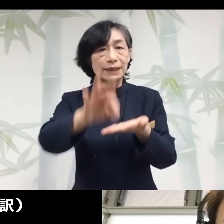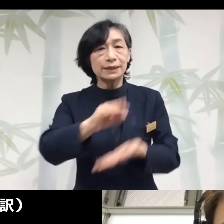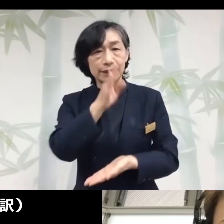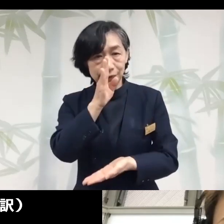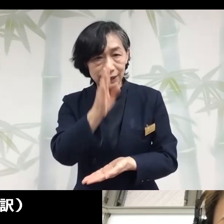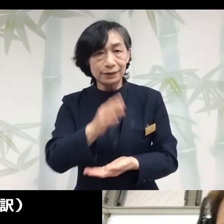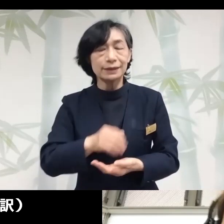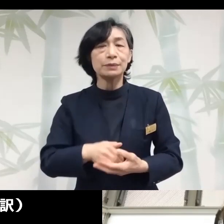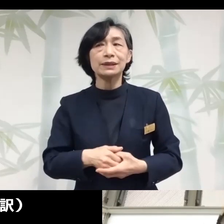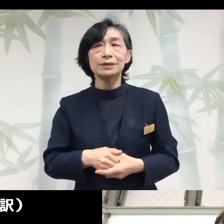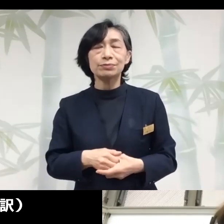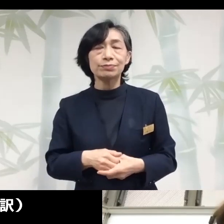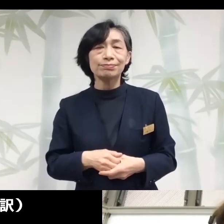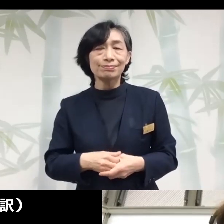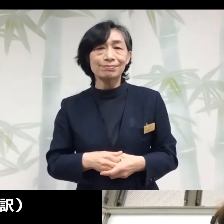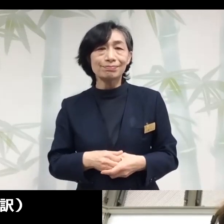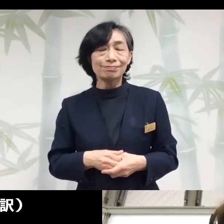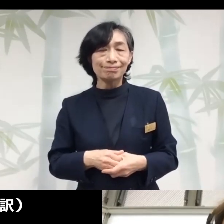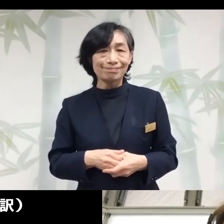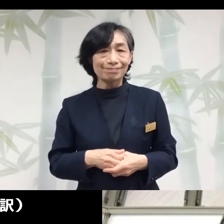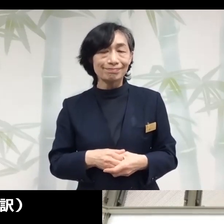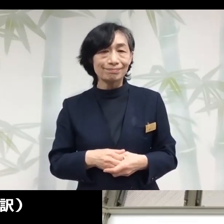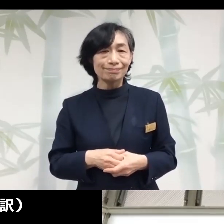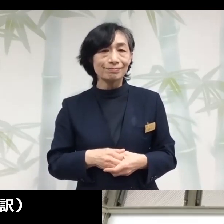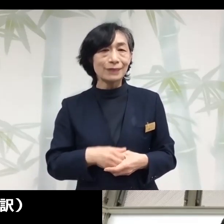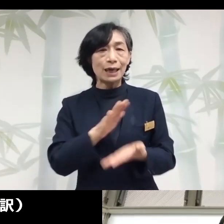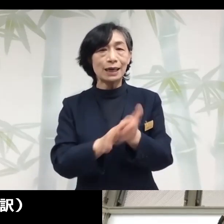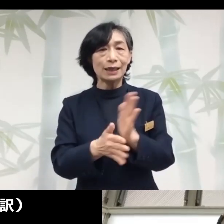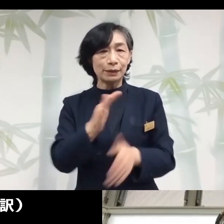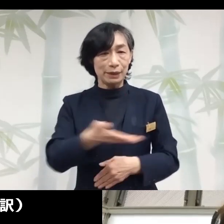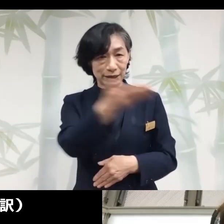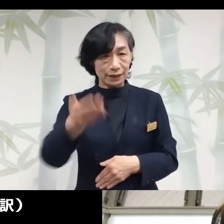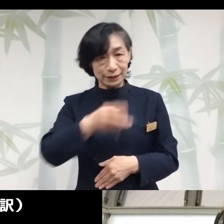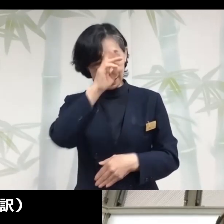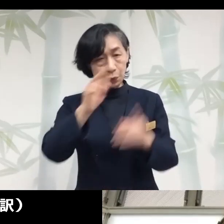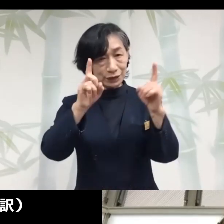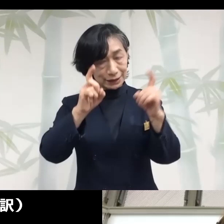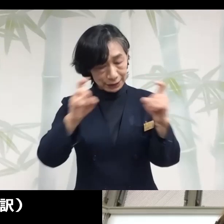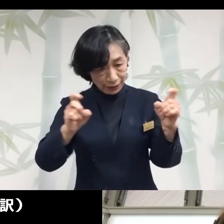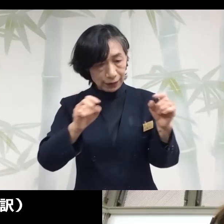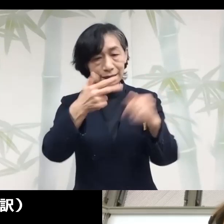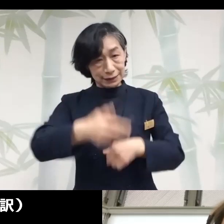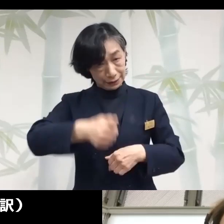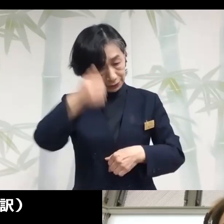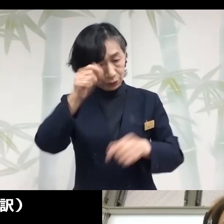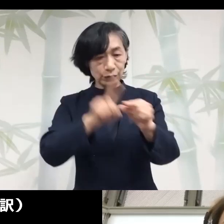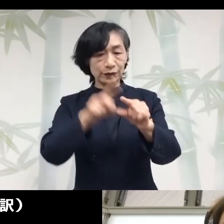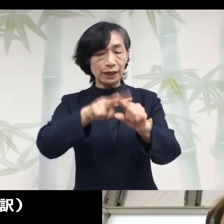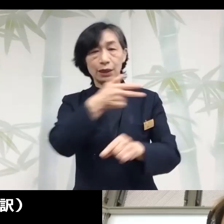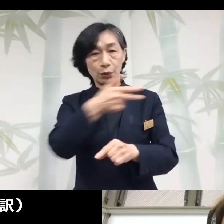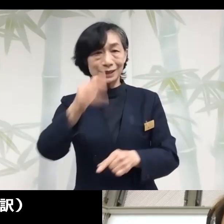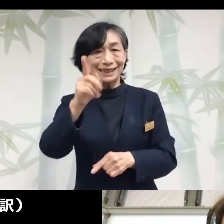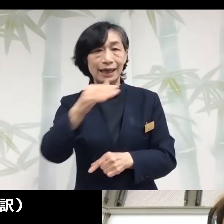願いいたします。 はい、それでは改めまして皆さんこんにちは。長岡教市長の中浩二健吾です